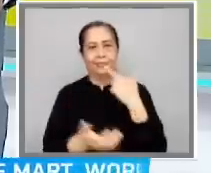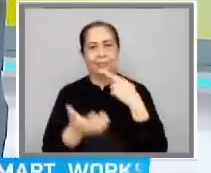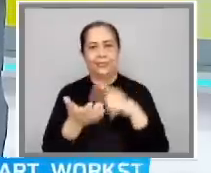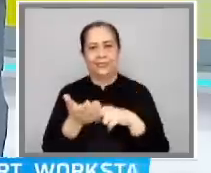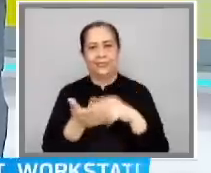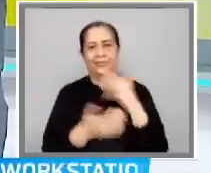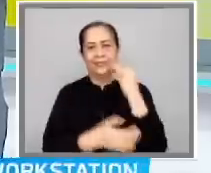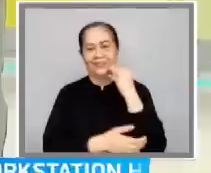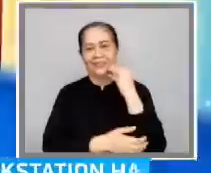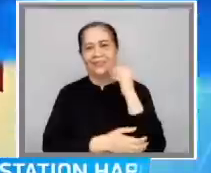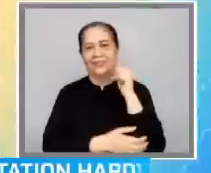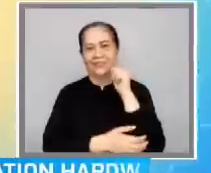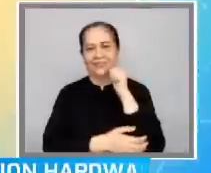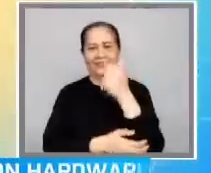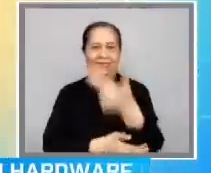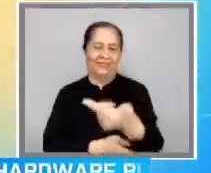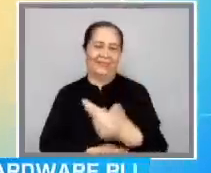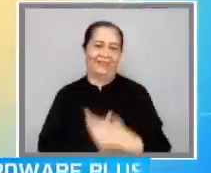Marisol Abdurrahman.